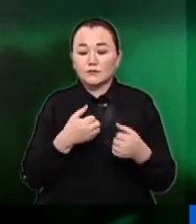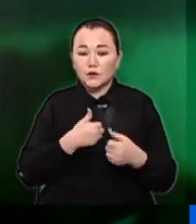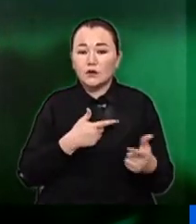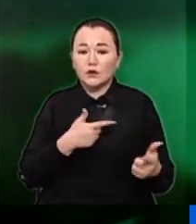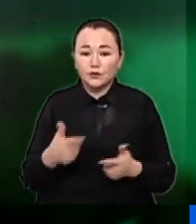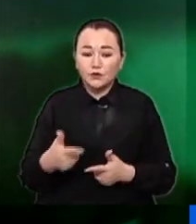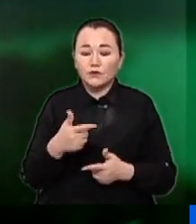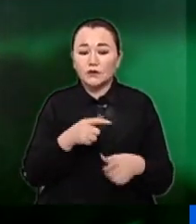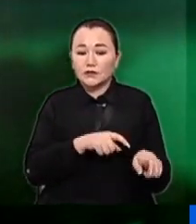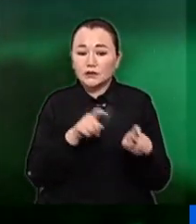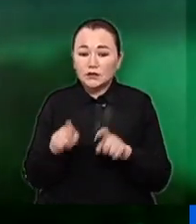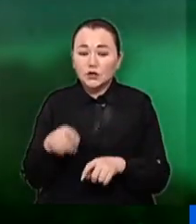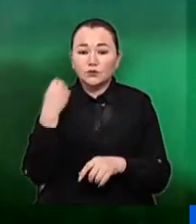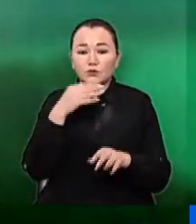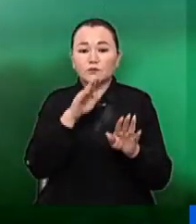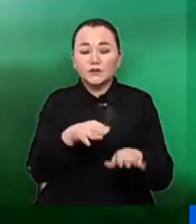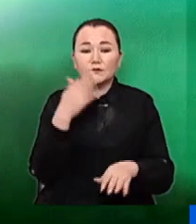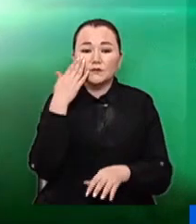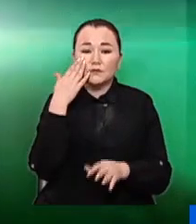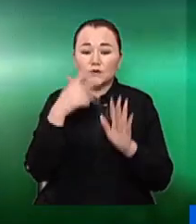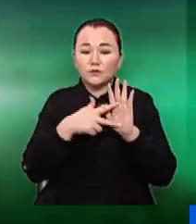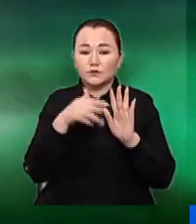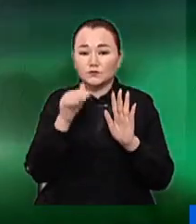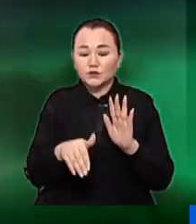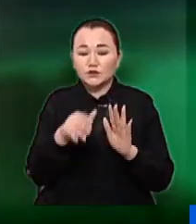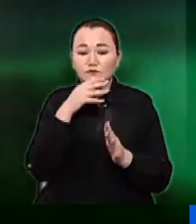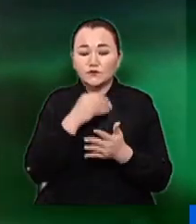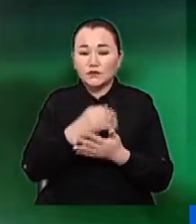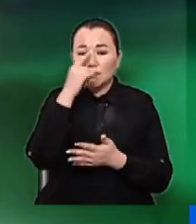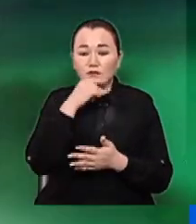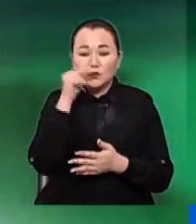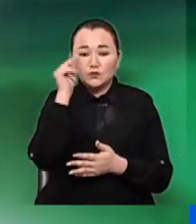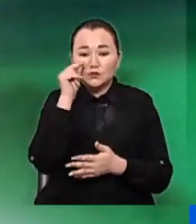екендерін айтты. Айта кетейік, түрік жерінде шамамен 8 мыңдай отандасымыз оқиды.